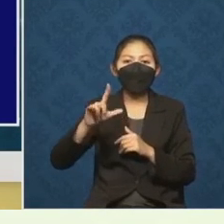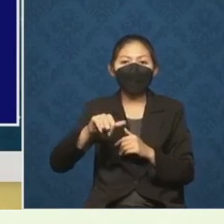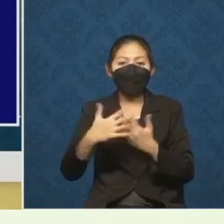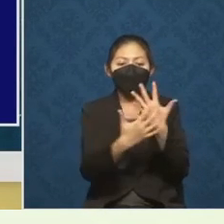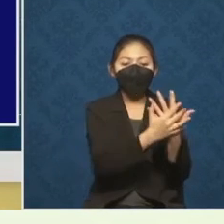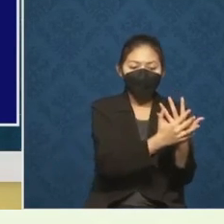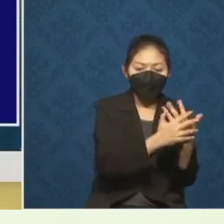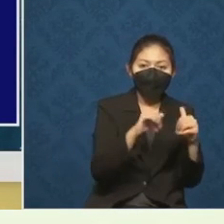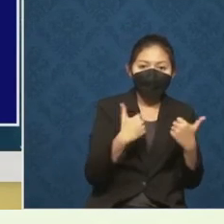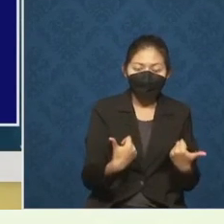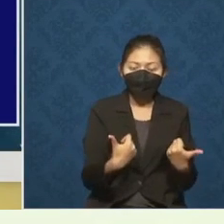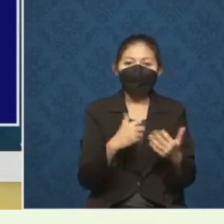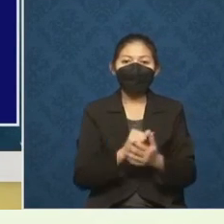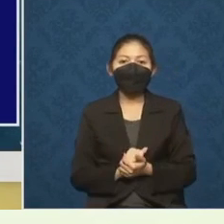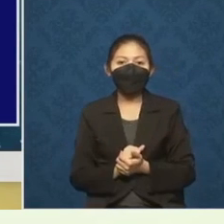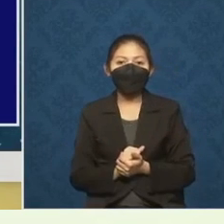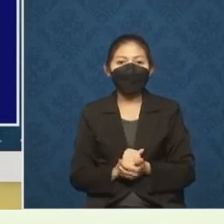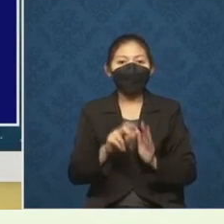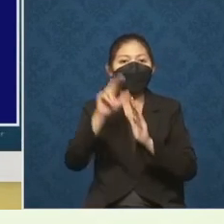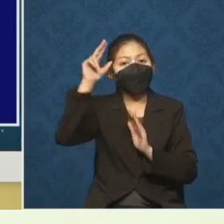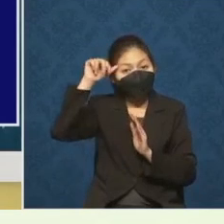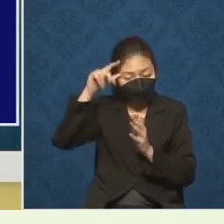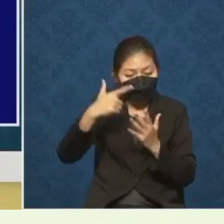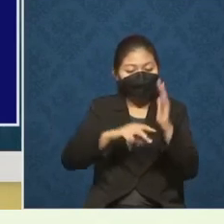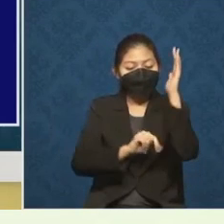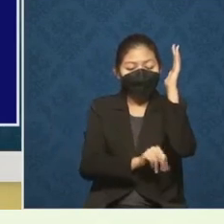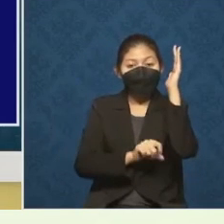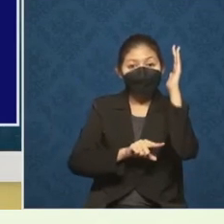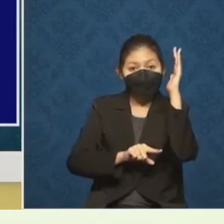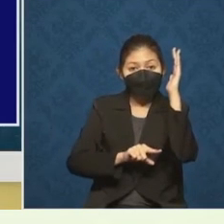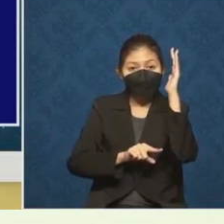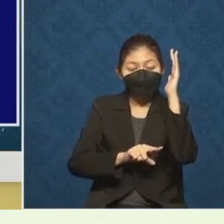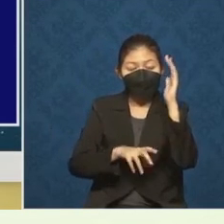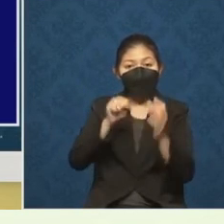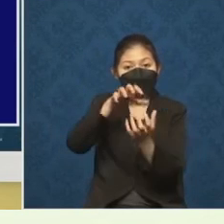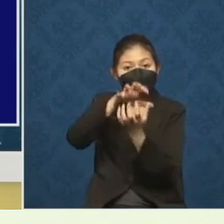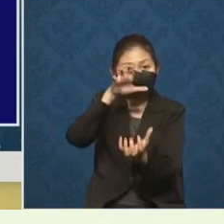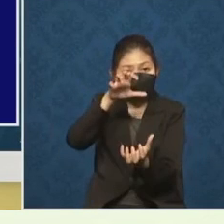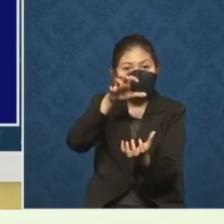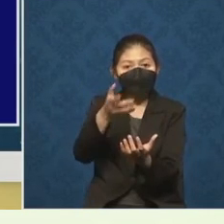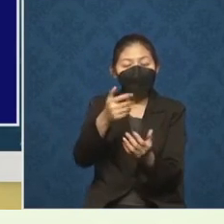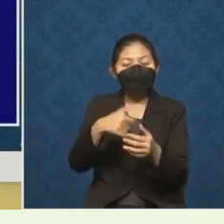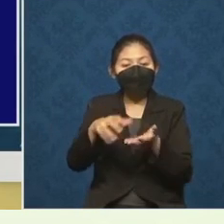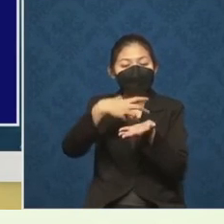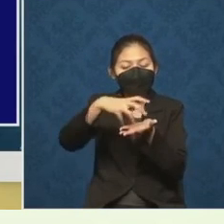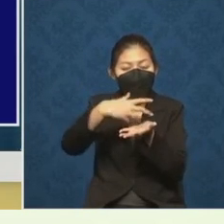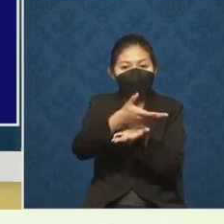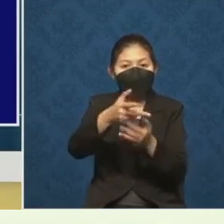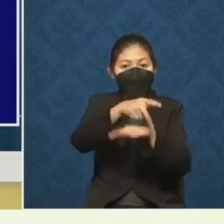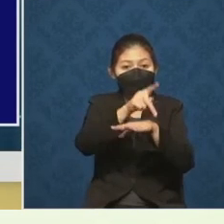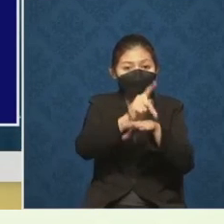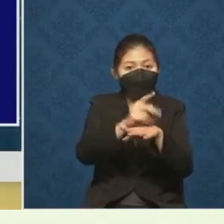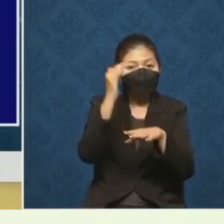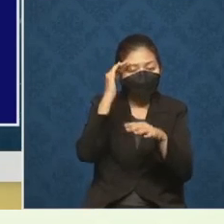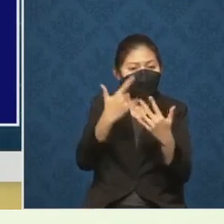ฮะที่ลำปางนครศรีสมุทรปราการที่ผมนำเสนอท่านประธานเนี่ยไม่มีใครผิดสักคนน